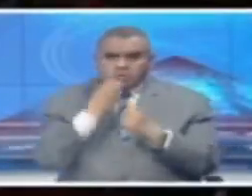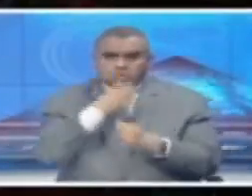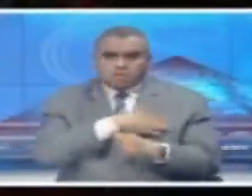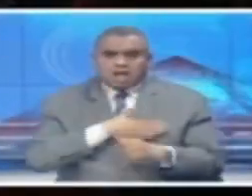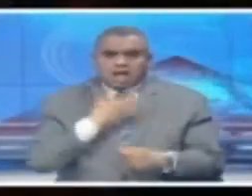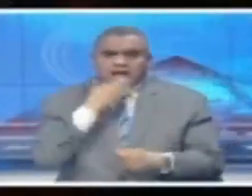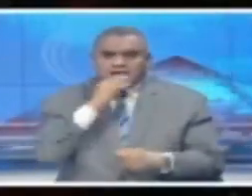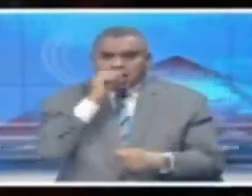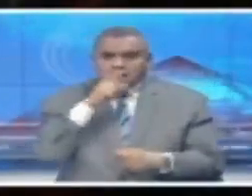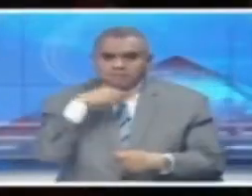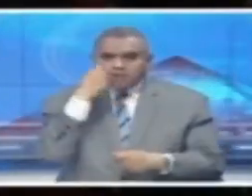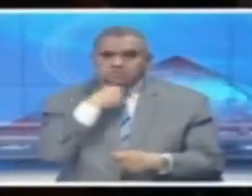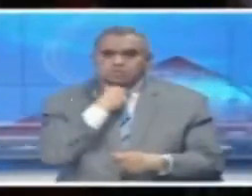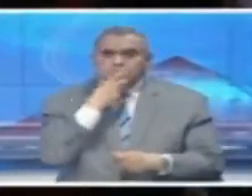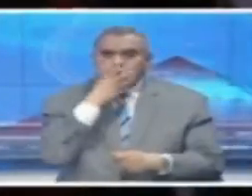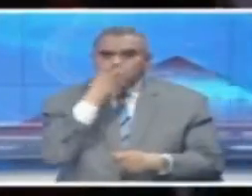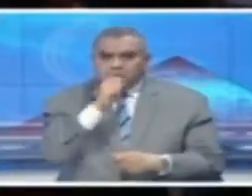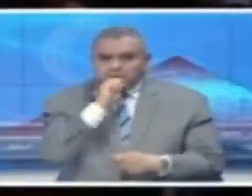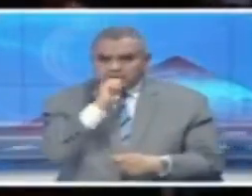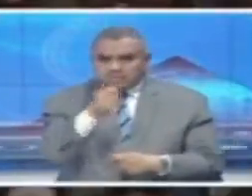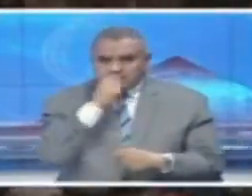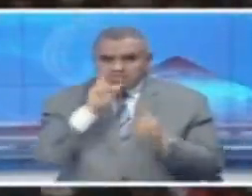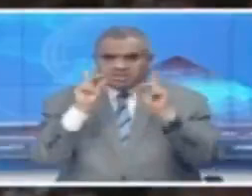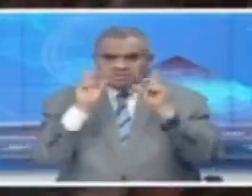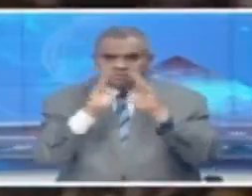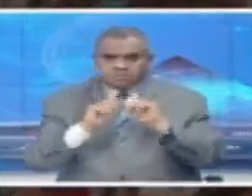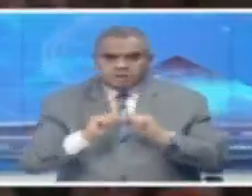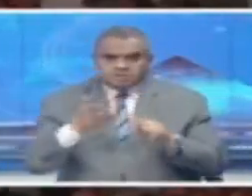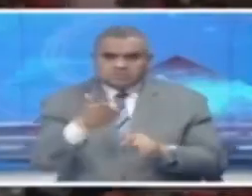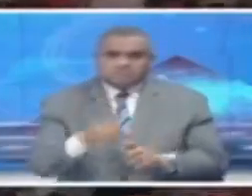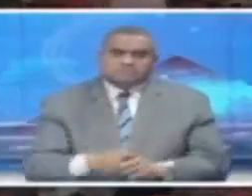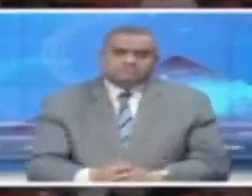وجيه، التلفزيون المصري.